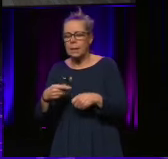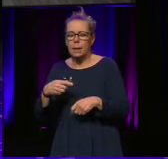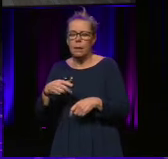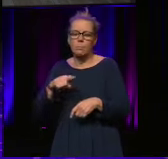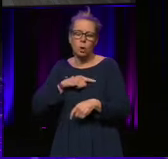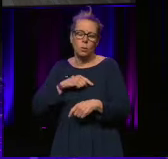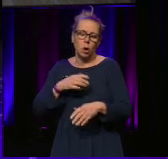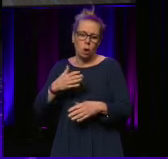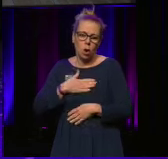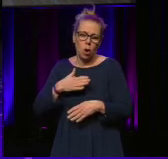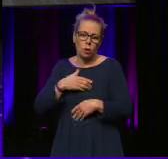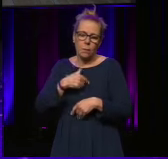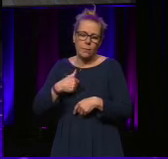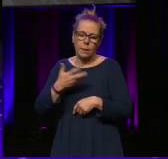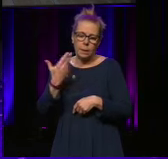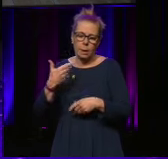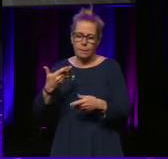få